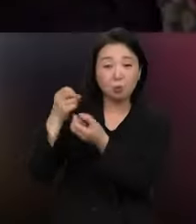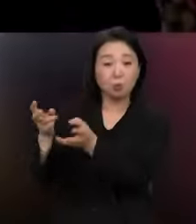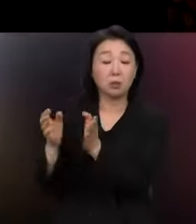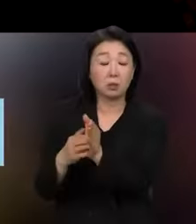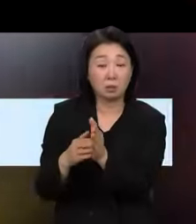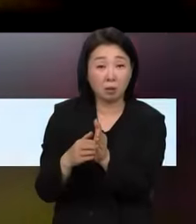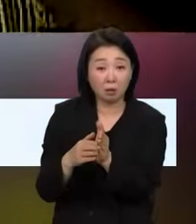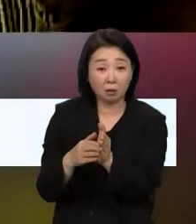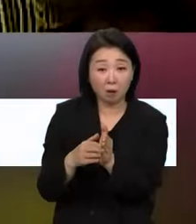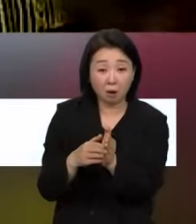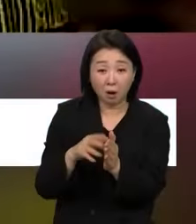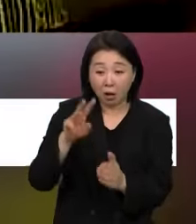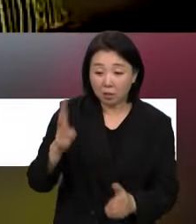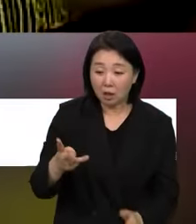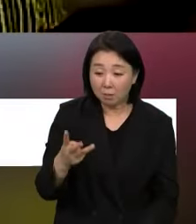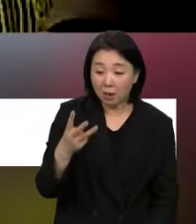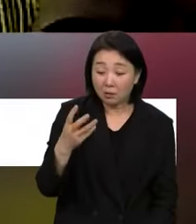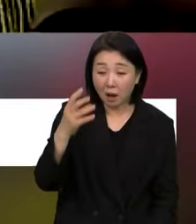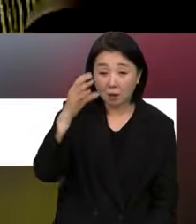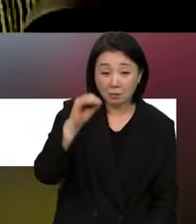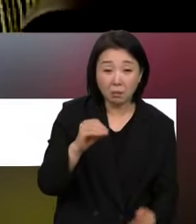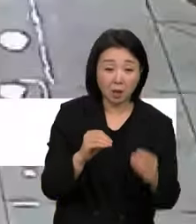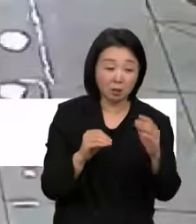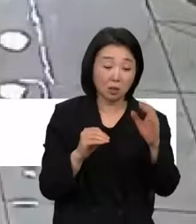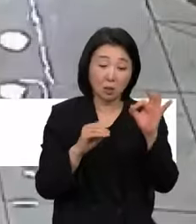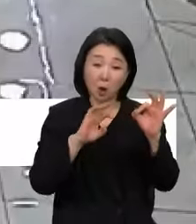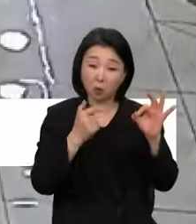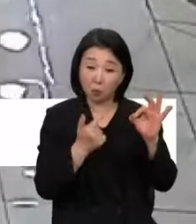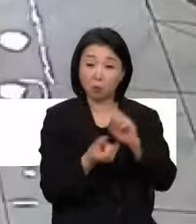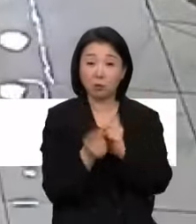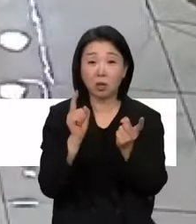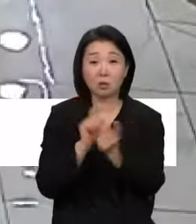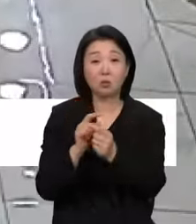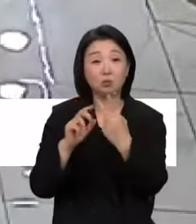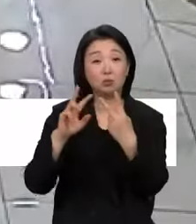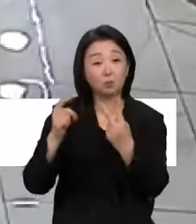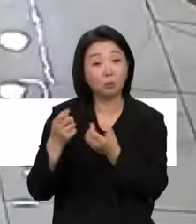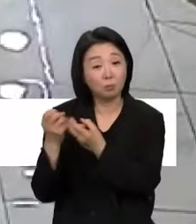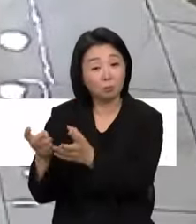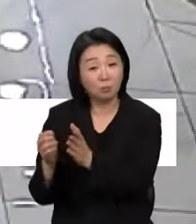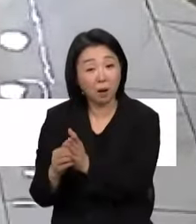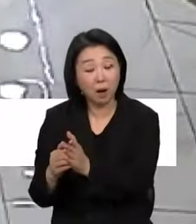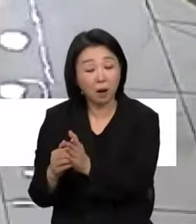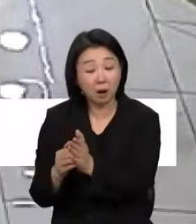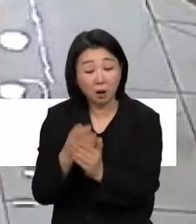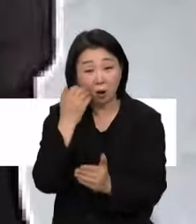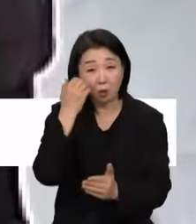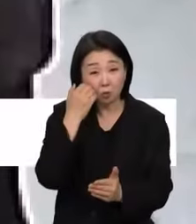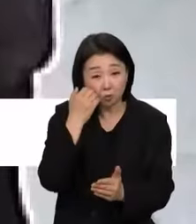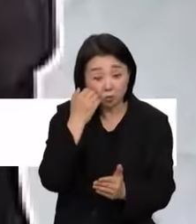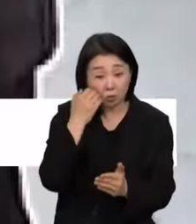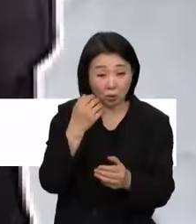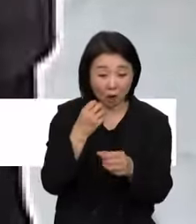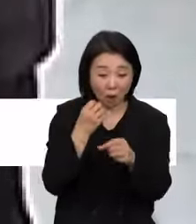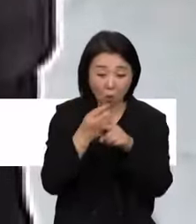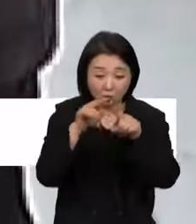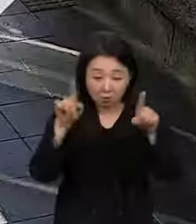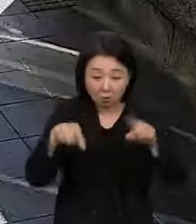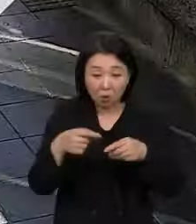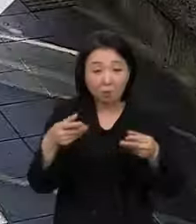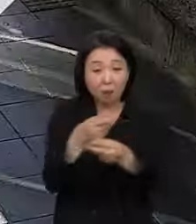포장한 340만 원 상당의 10도짜리 대신 두 돈짜루 배달됐습니다 누군가 골드 발을 바꿔치기 한